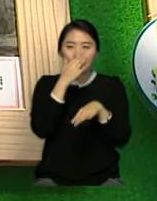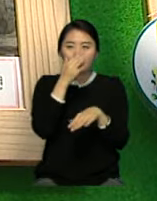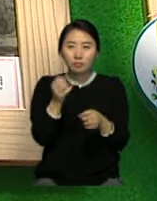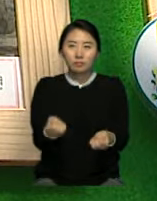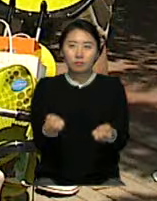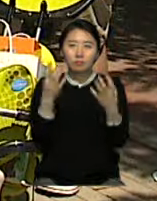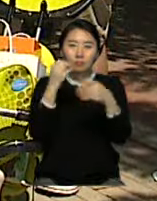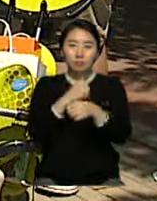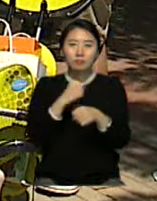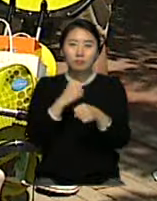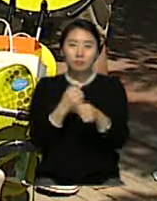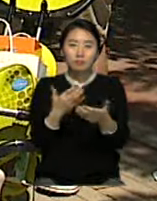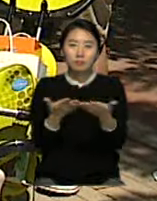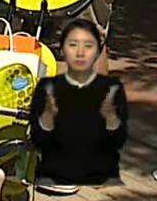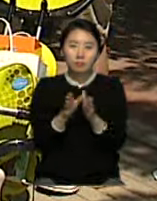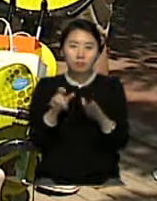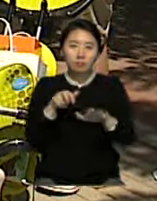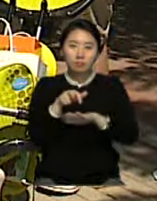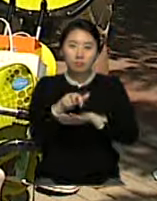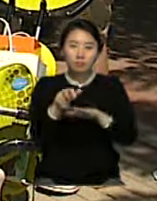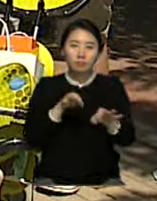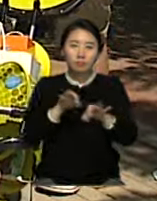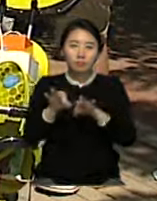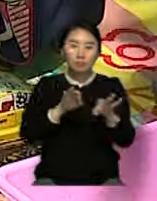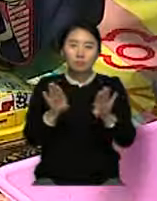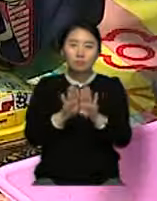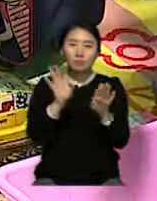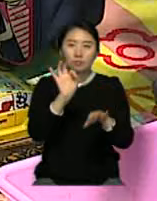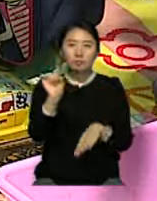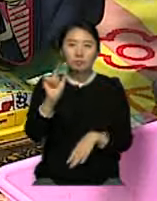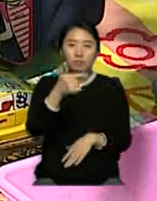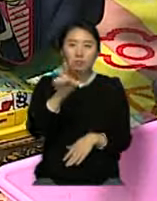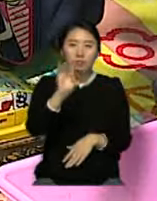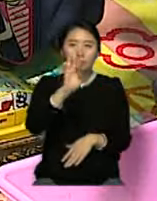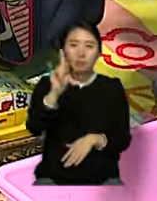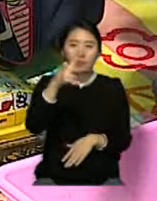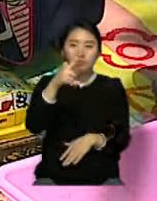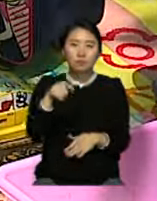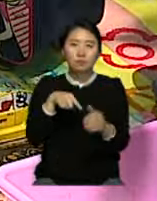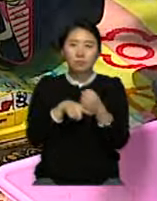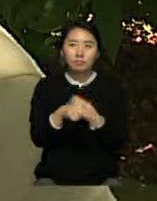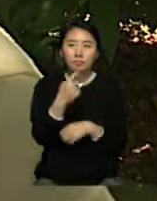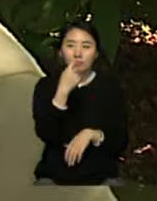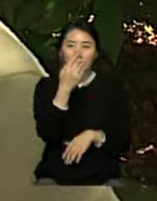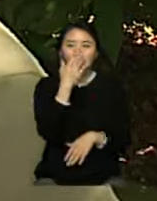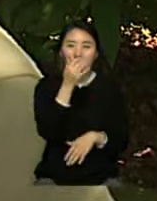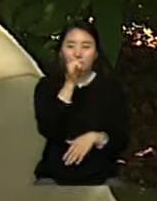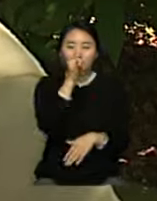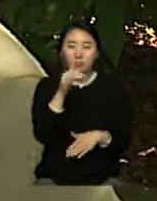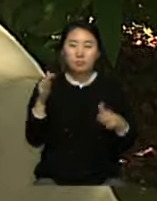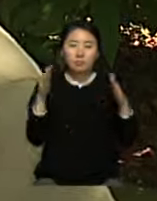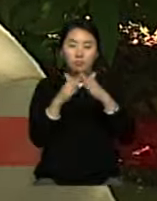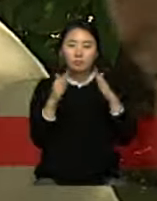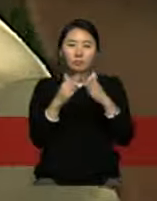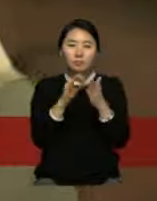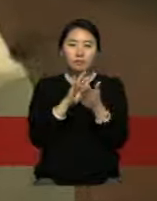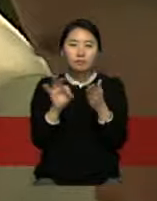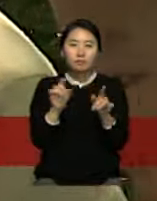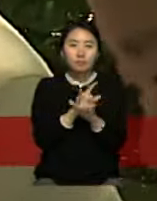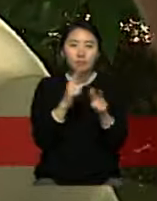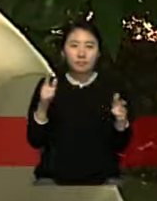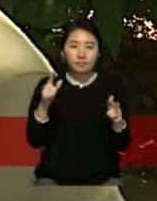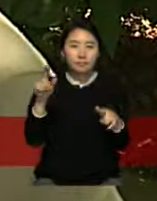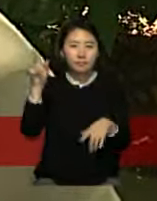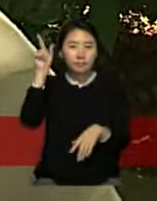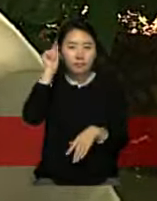마련했고 단지길을 따라 벼룩시장도 열어 아나바다의 의미도 배울 수 있게 했습니다. 집에서 안 쓰는